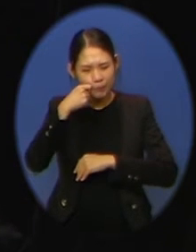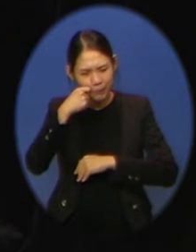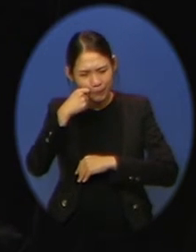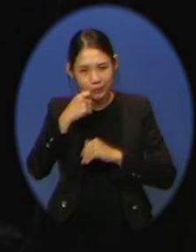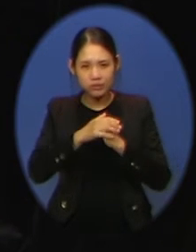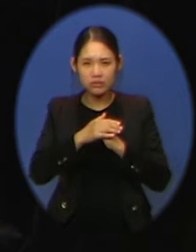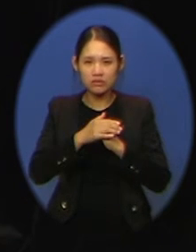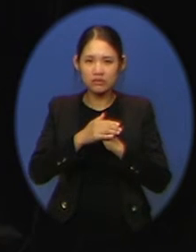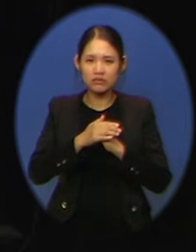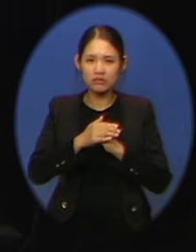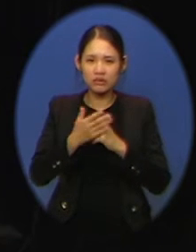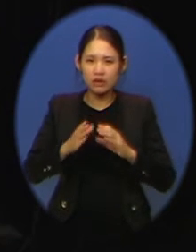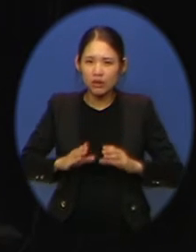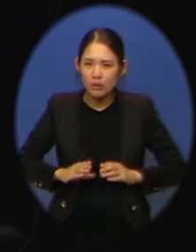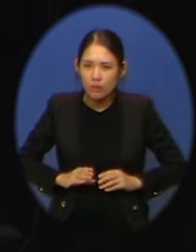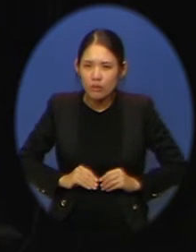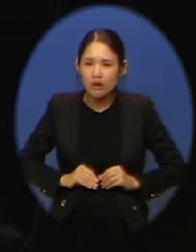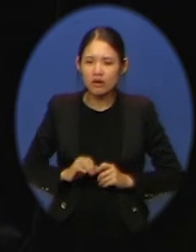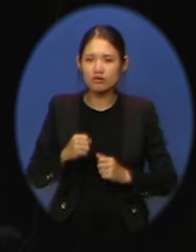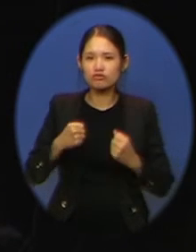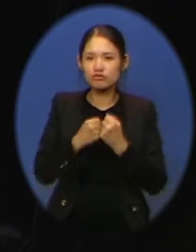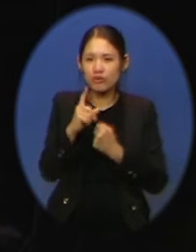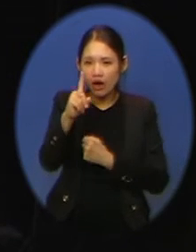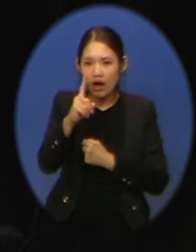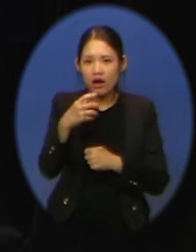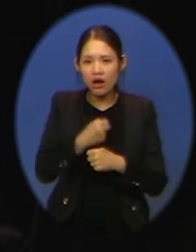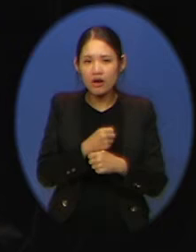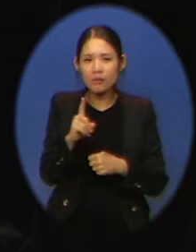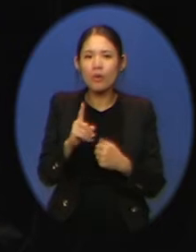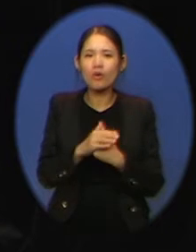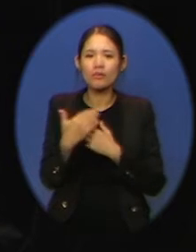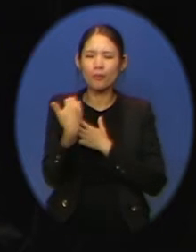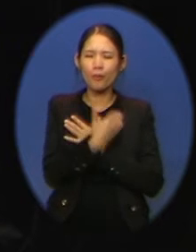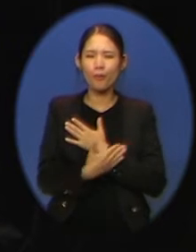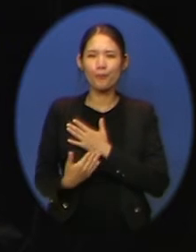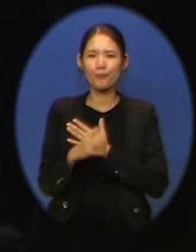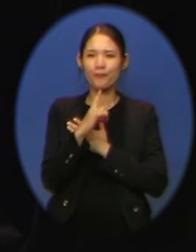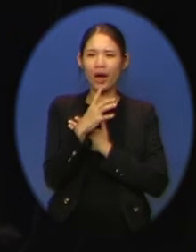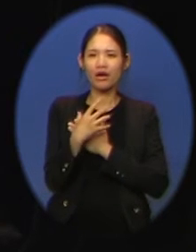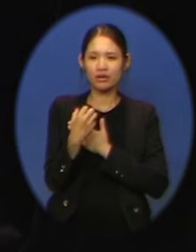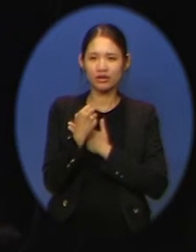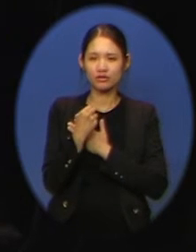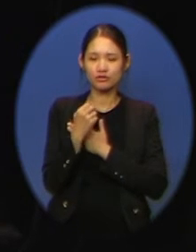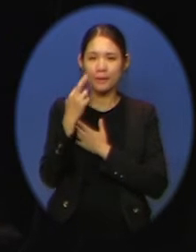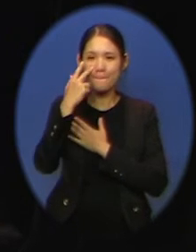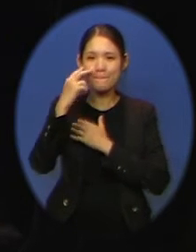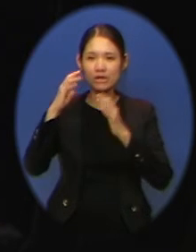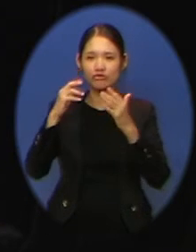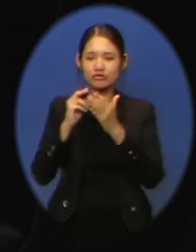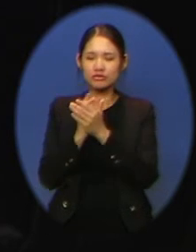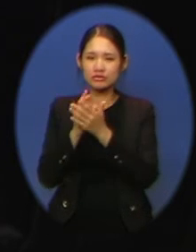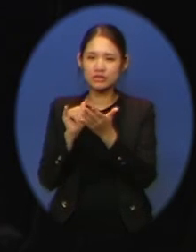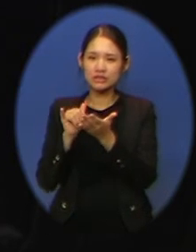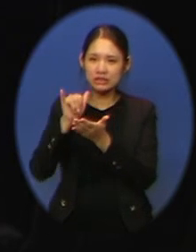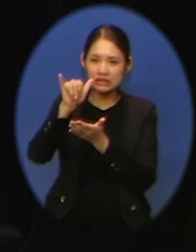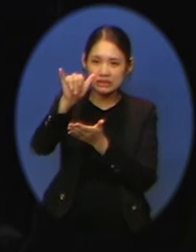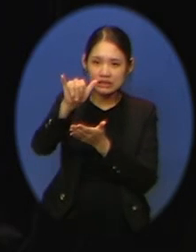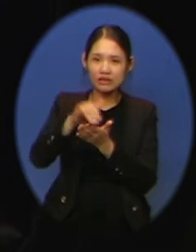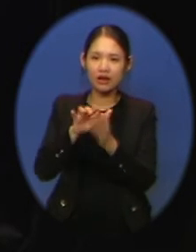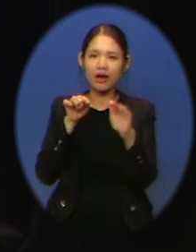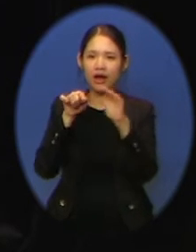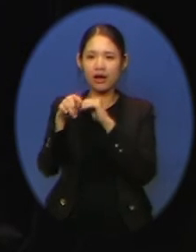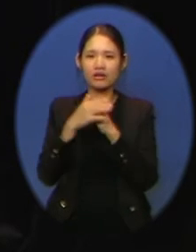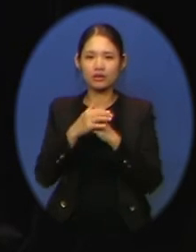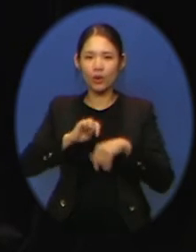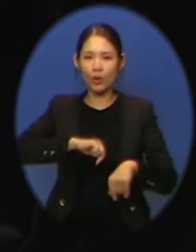그 주먹 하나 가지고 정말 그 몸 하나 가지고 미국에 가서 호롤난신 정말 혼자서 이렇게 성공하고